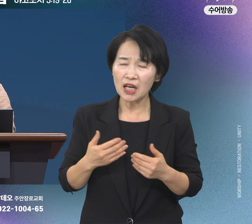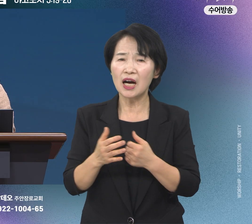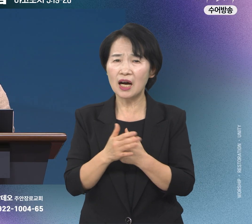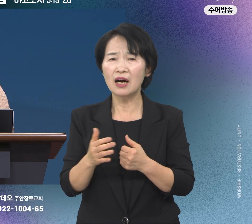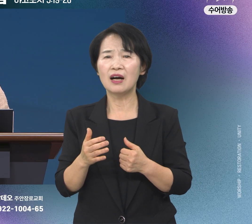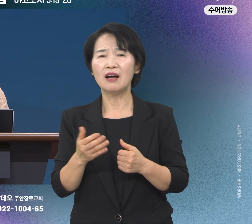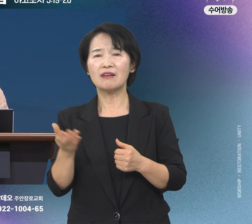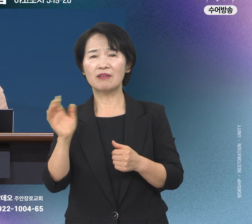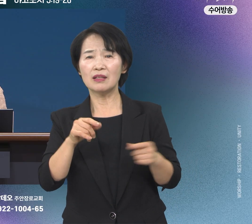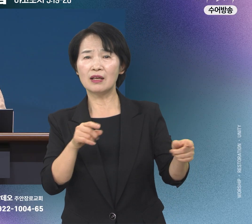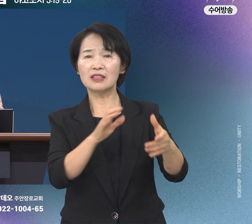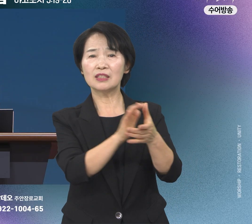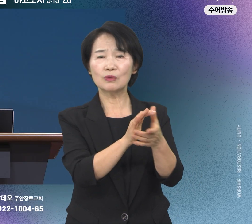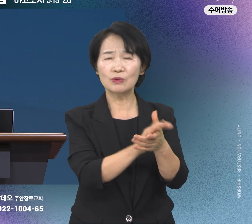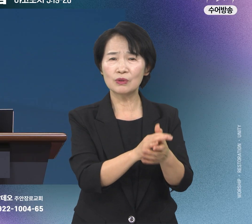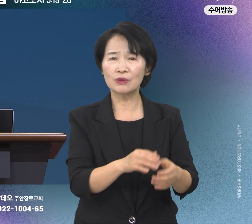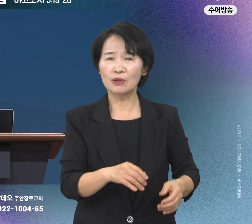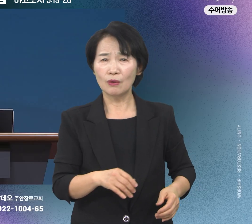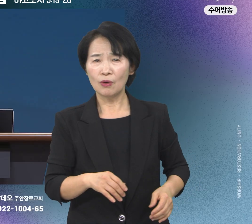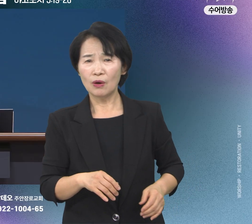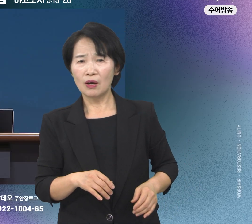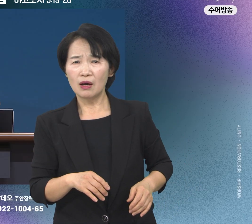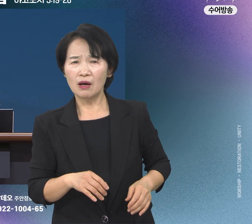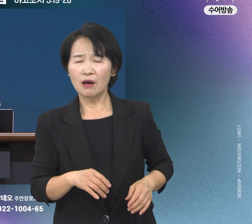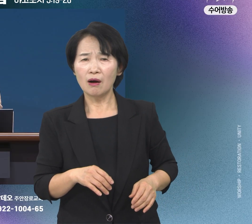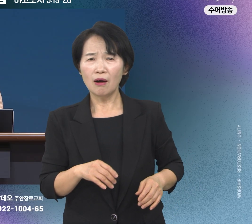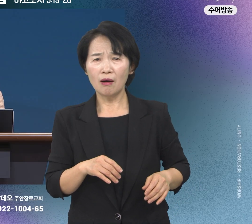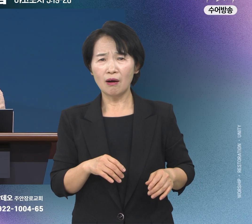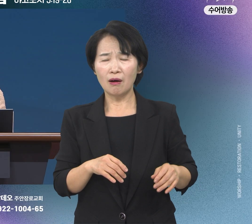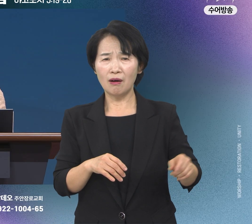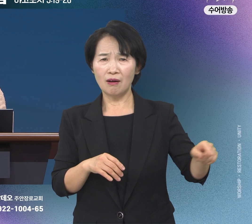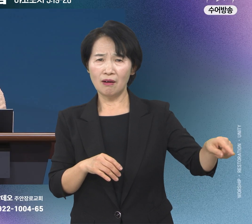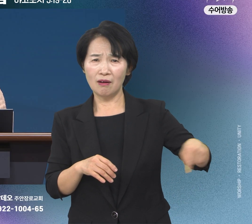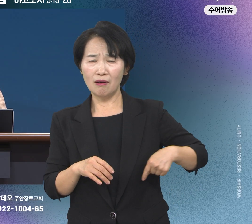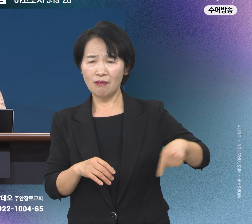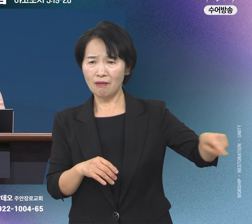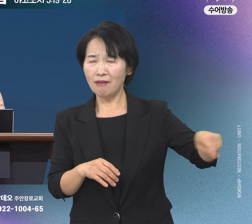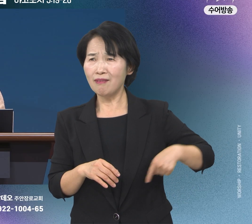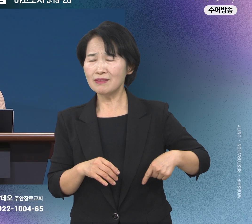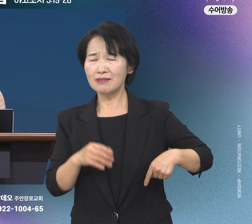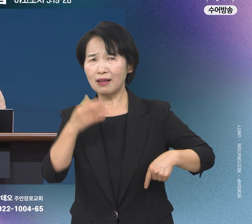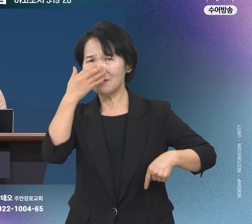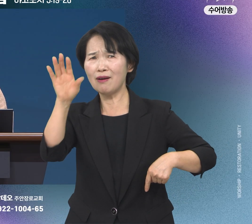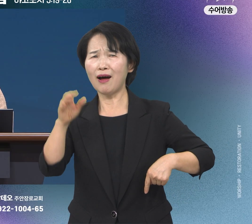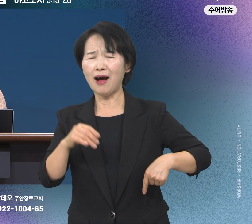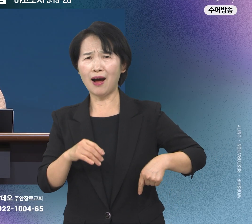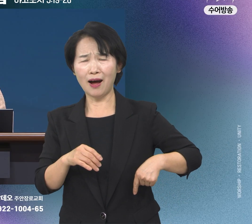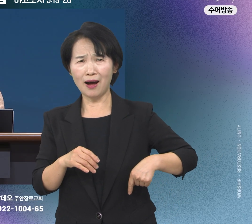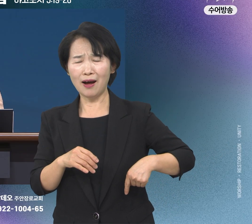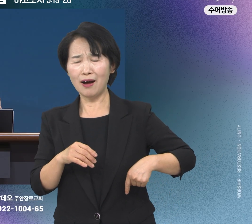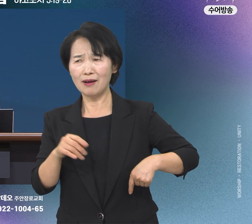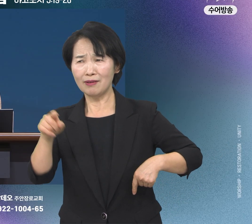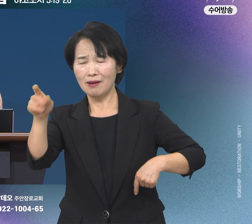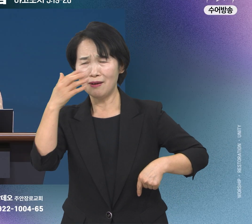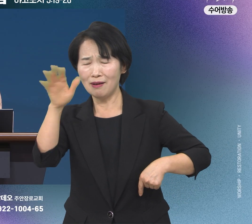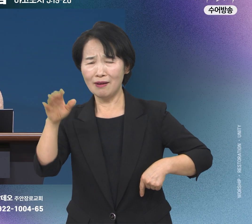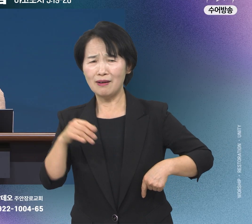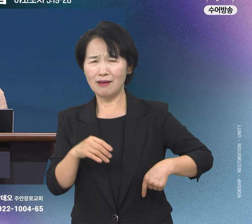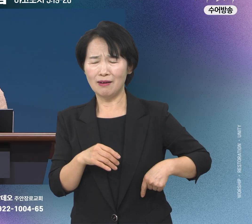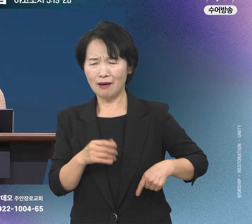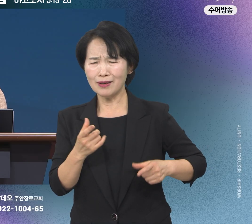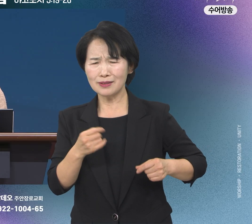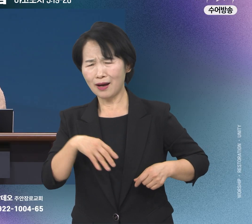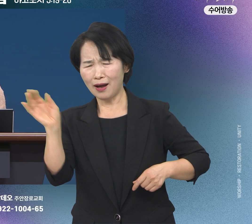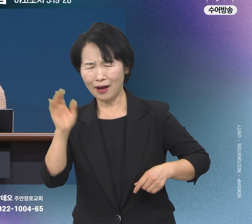어떻게 하겠어요? 야, 내가 저 친구랑 저 지인이랑 아는 사이도 아니고 소영이 너랑 아는 사이인데 내가 어떻게 가냐? 너